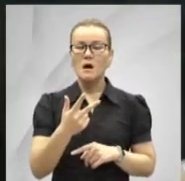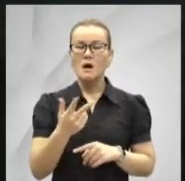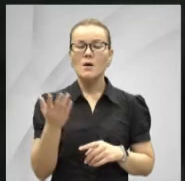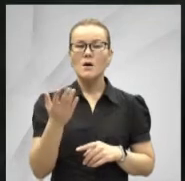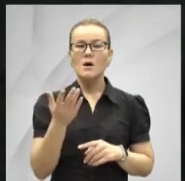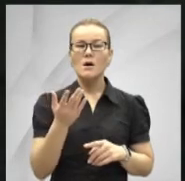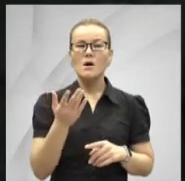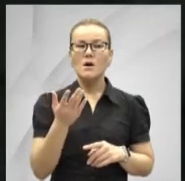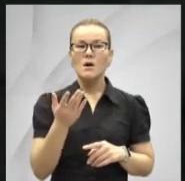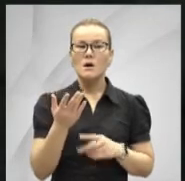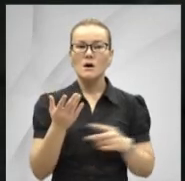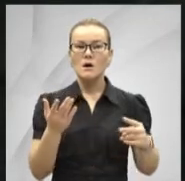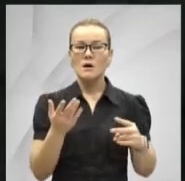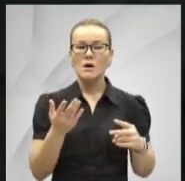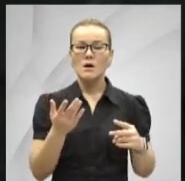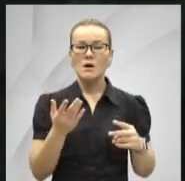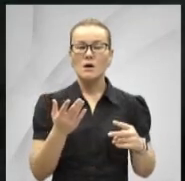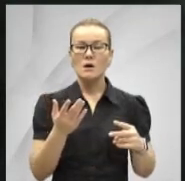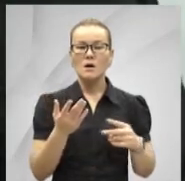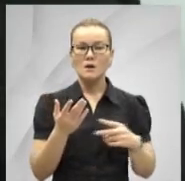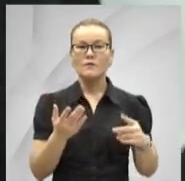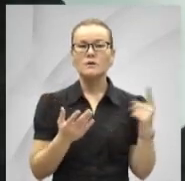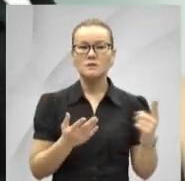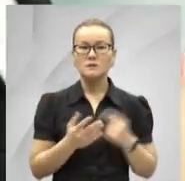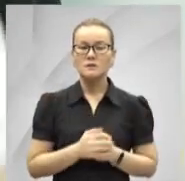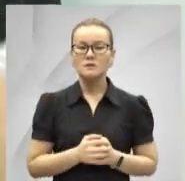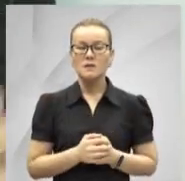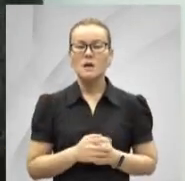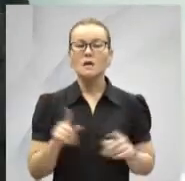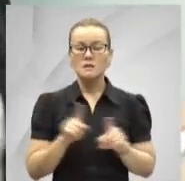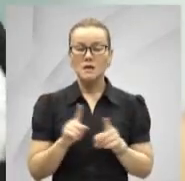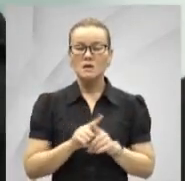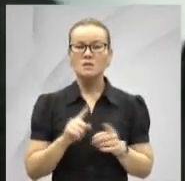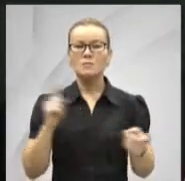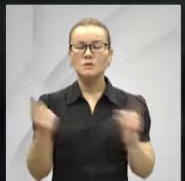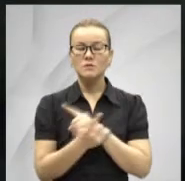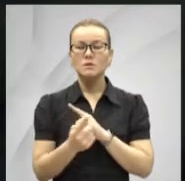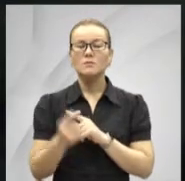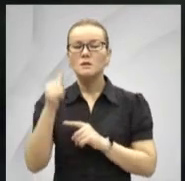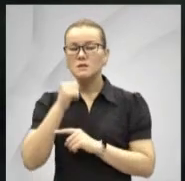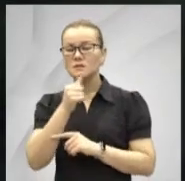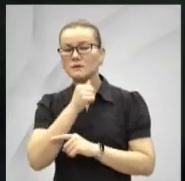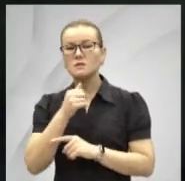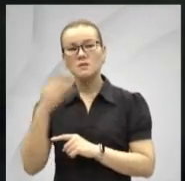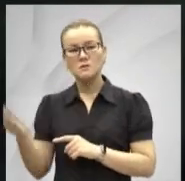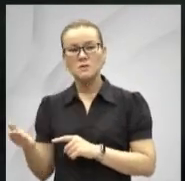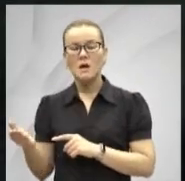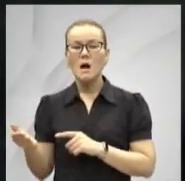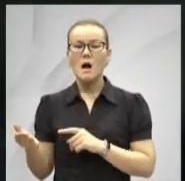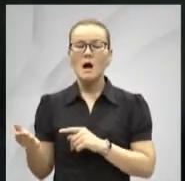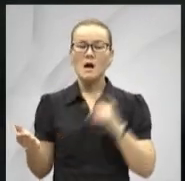t, к единице. Также перенесем неизвестные в одну сторону, известные в другую.